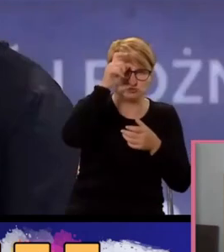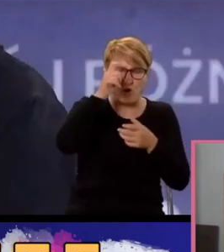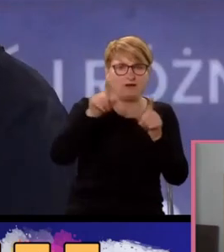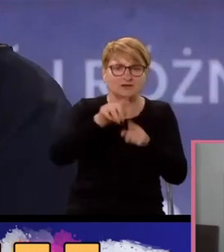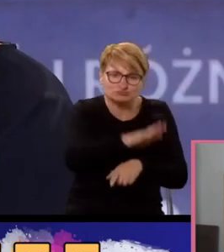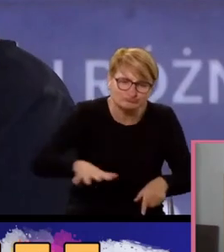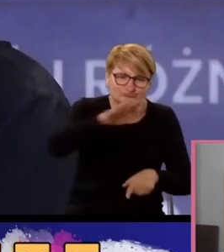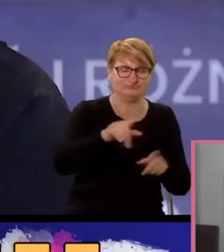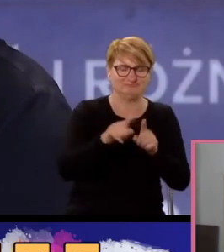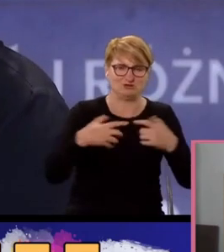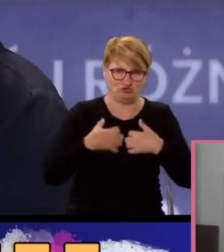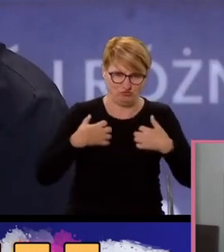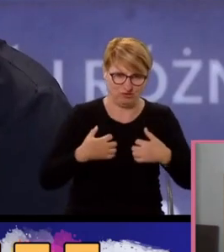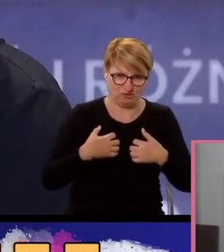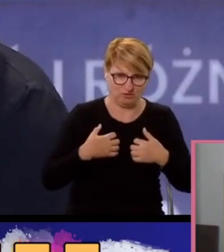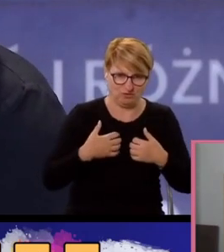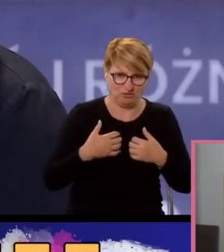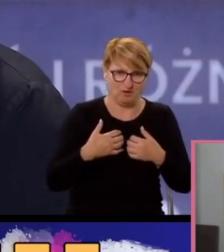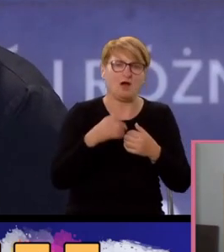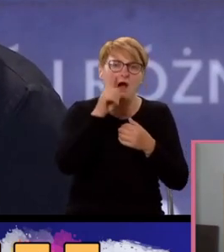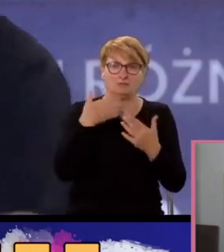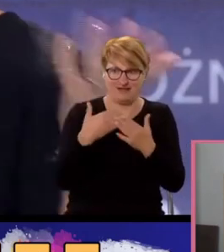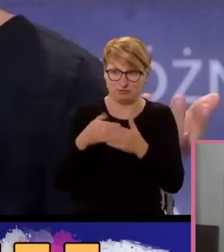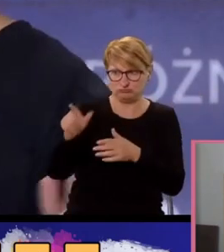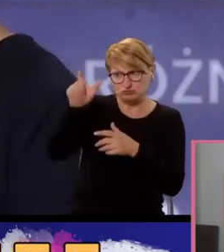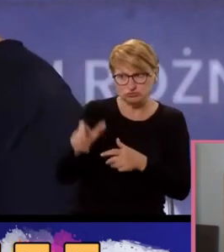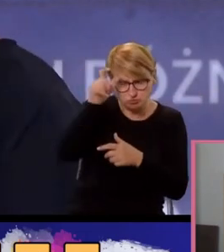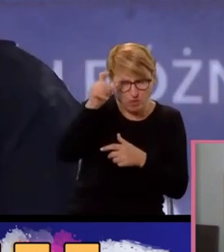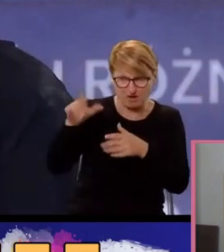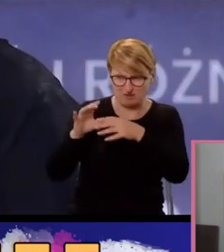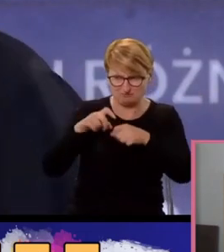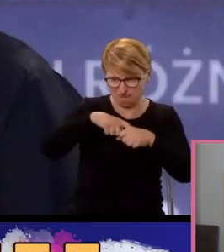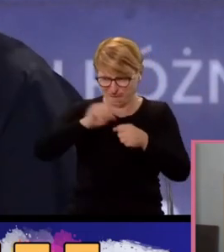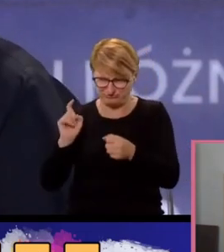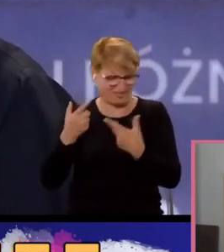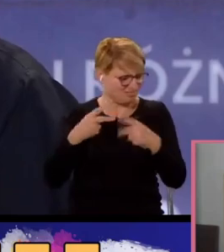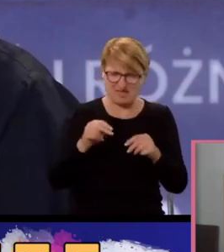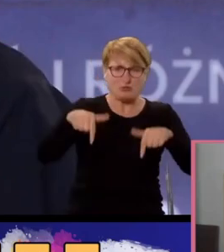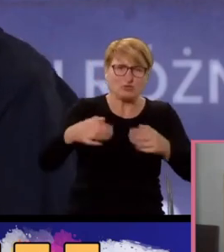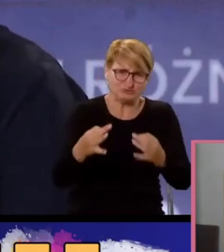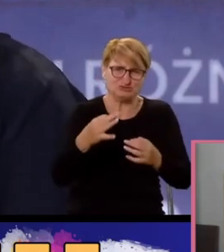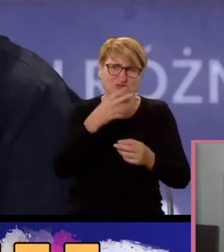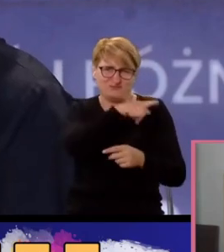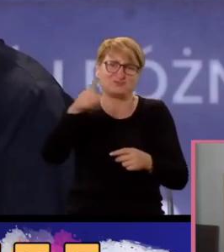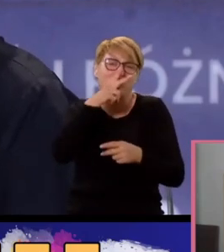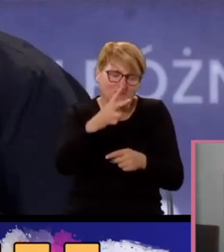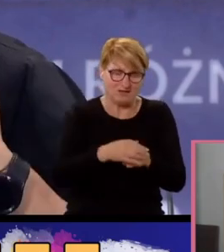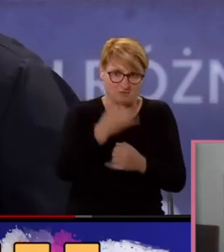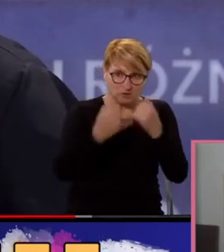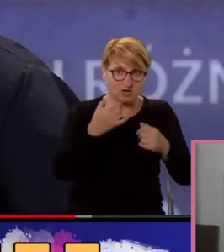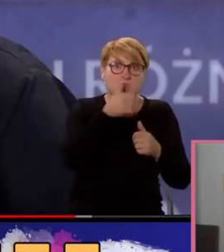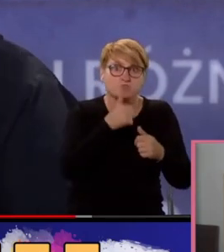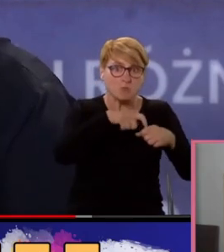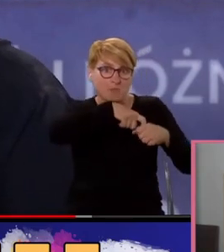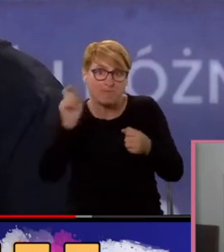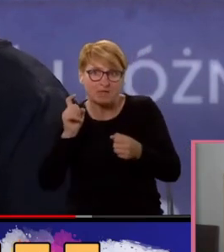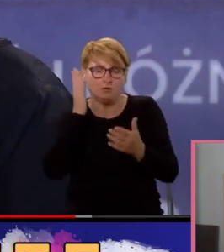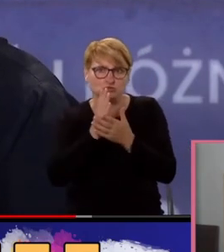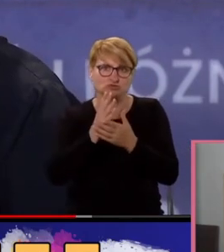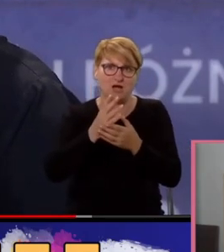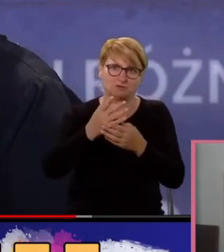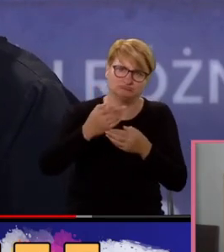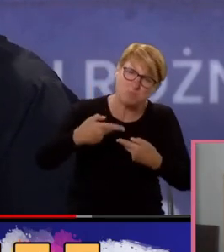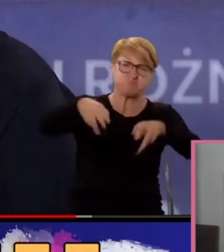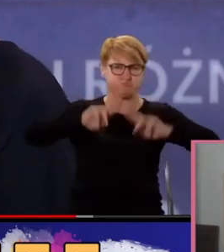jego otoczenia, i jego środowiska. W związku z tym nie można człowieka traktować, jakby był oderwany zupełnie od tego. Dzisiaj jesteśmy tego świadkami. Każda próba oderwania wraca do nas